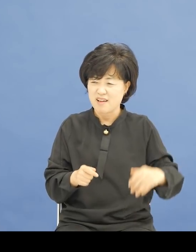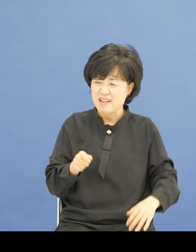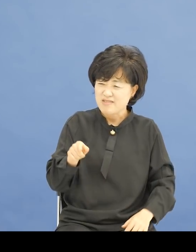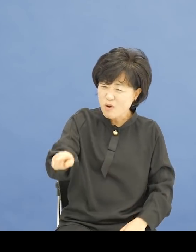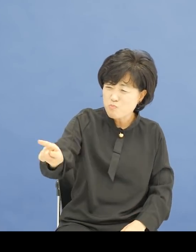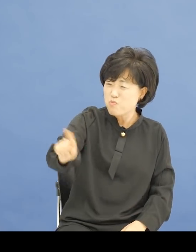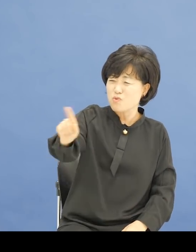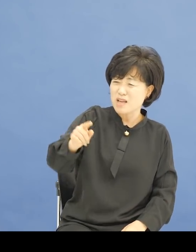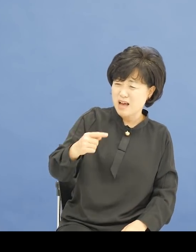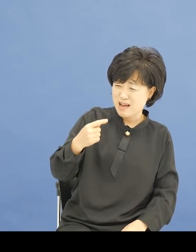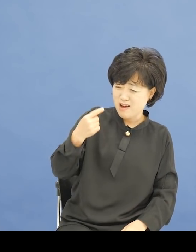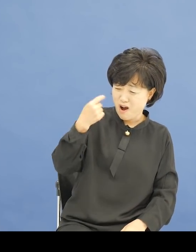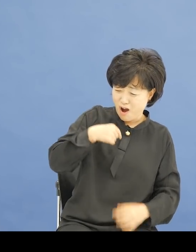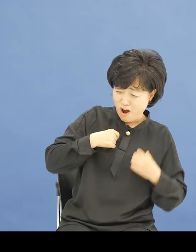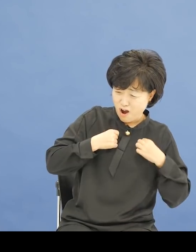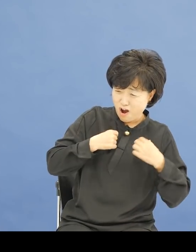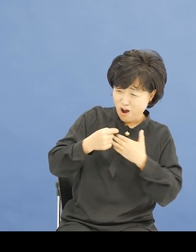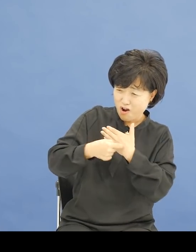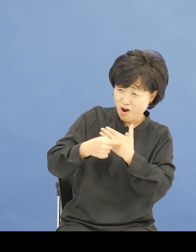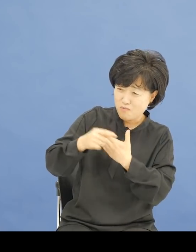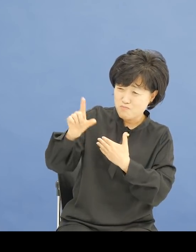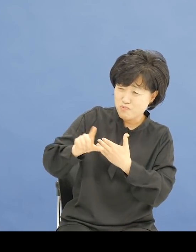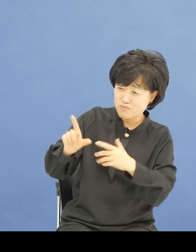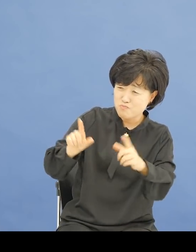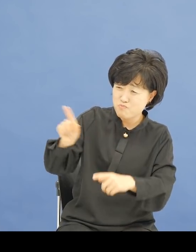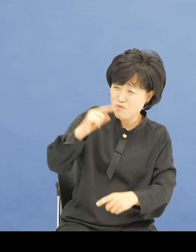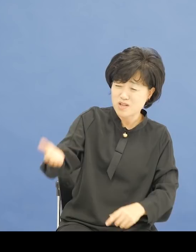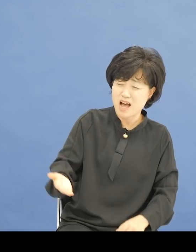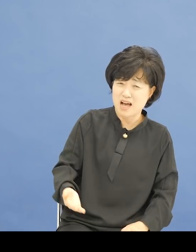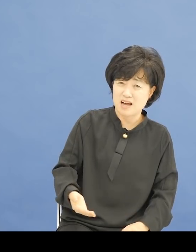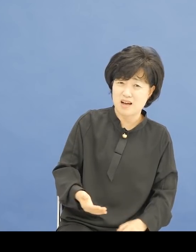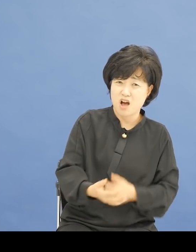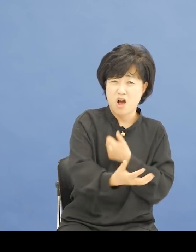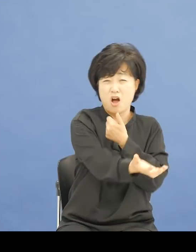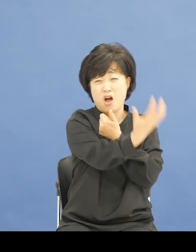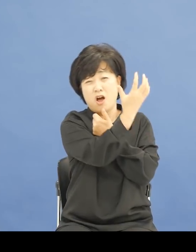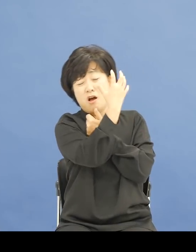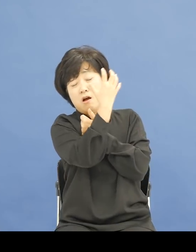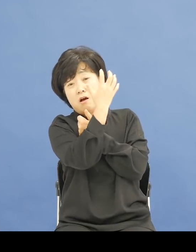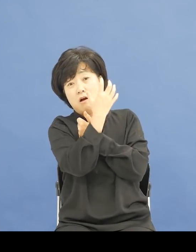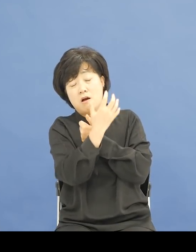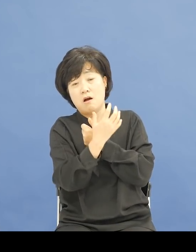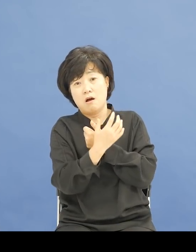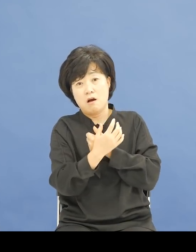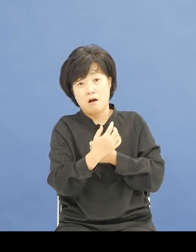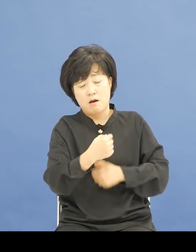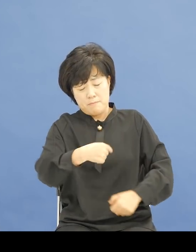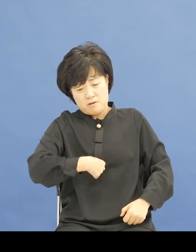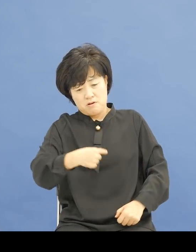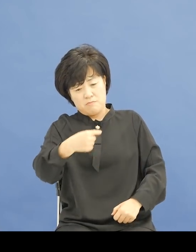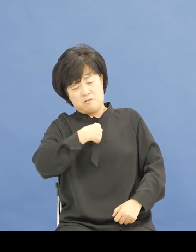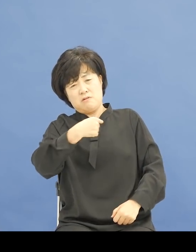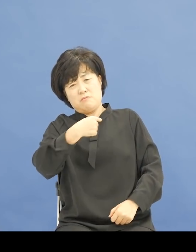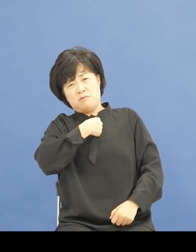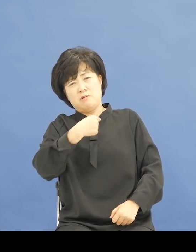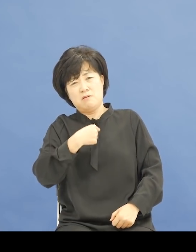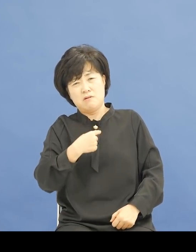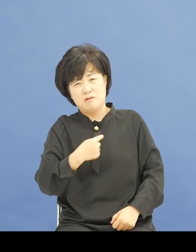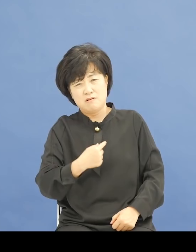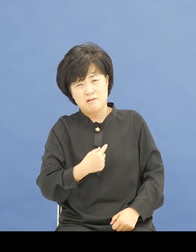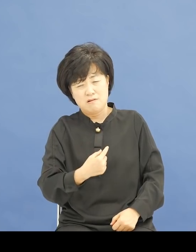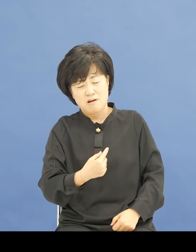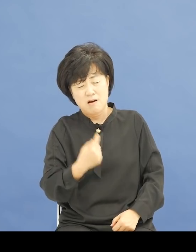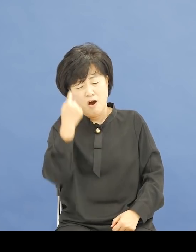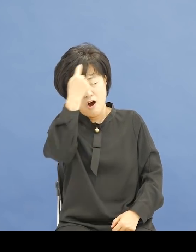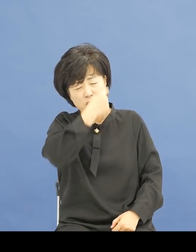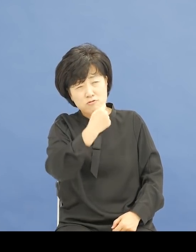네. 욕을 하시는 거예요 처음 보는데. 그 드라마에서 볼 법한 네. 그 갑질 그 네. 손가락 야. 쿡쿡 찌르면서 네.